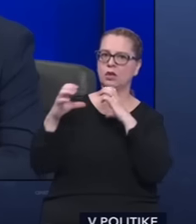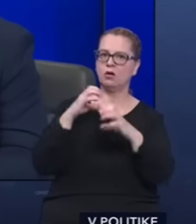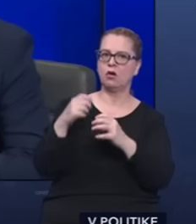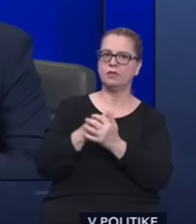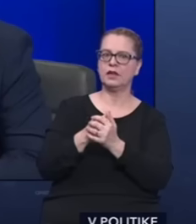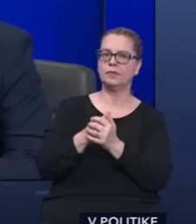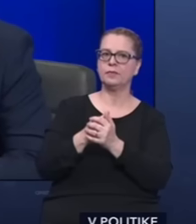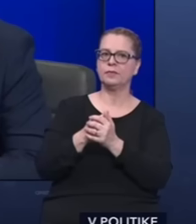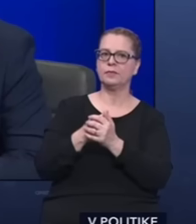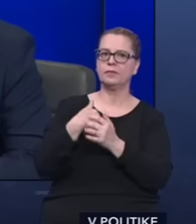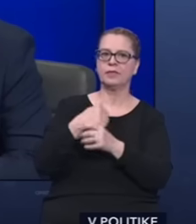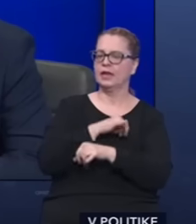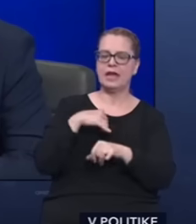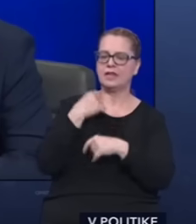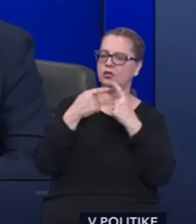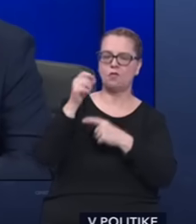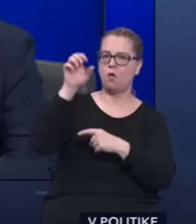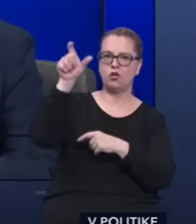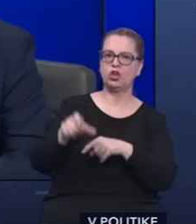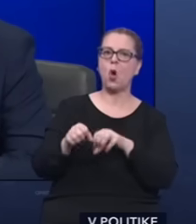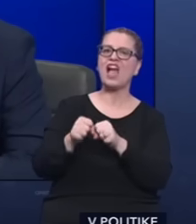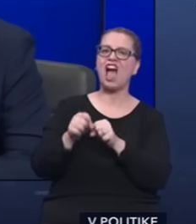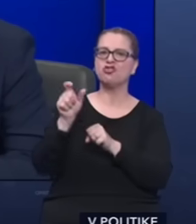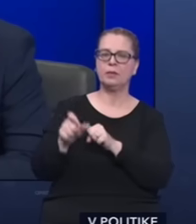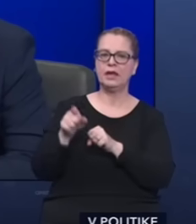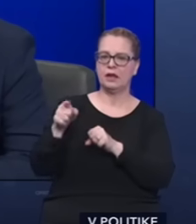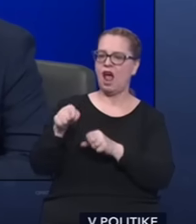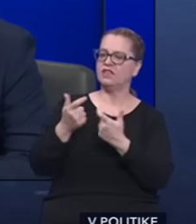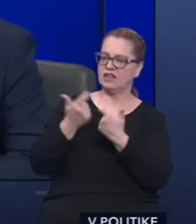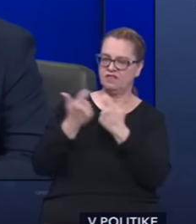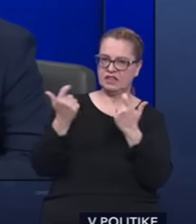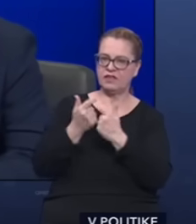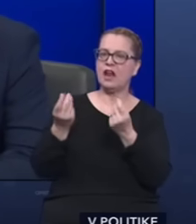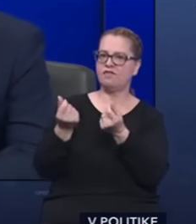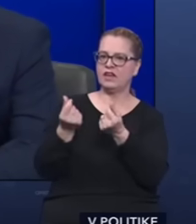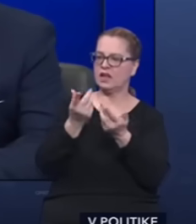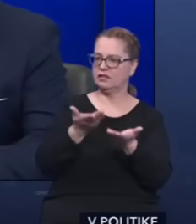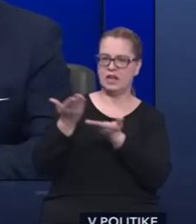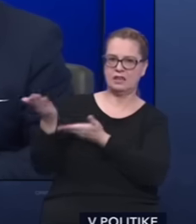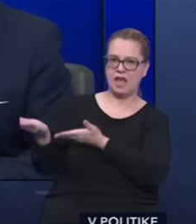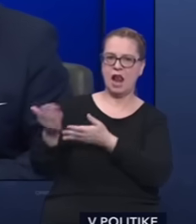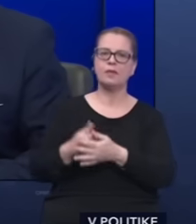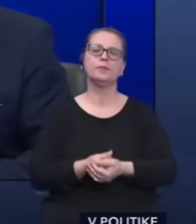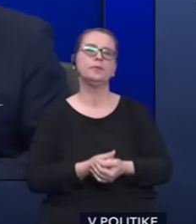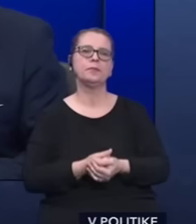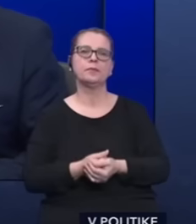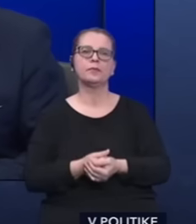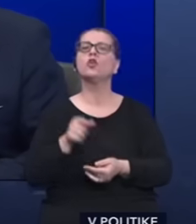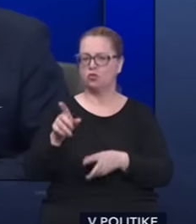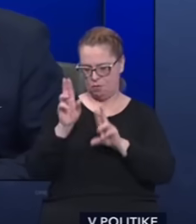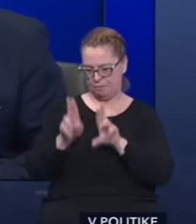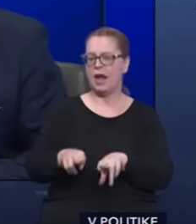obhajovať pána Kažimíra, ale asi ste mu to vysvetlili a tieto finančné prostriedky vám on nejakým spôsobom vyčlenil. Takže